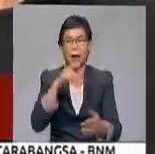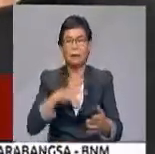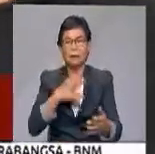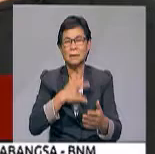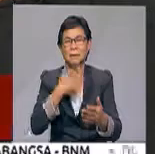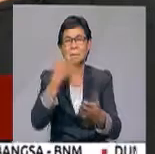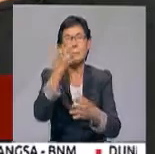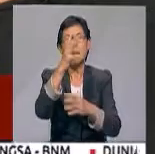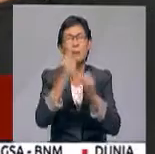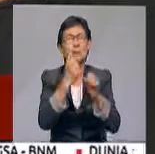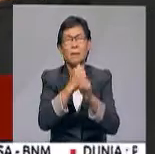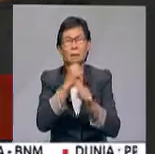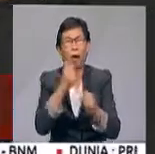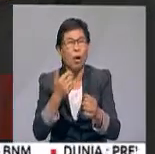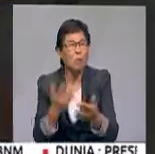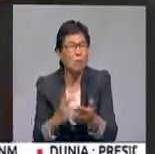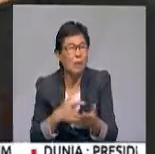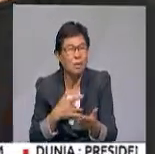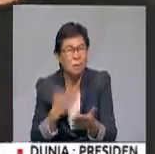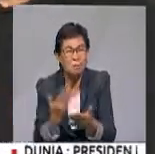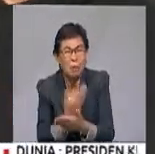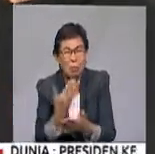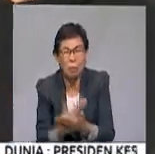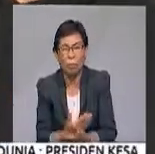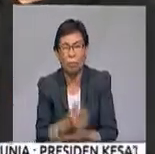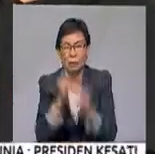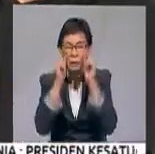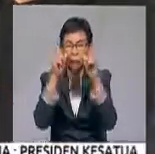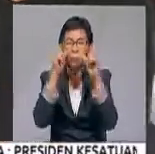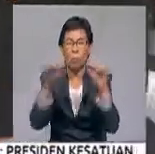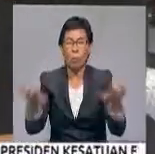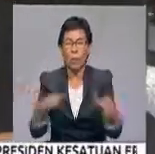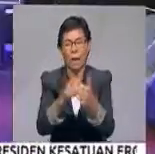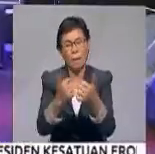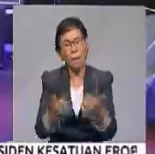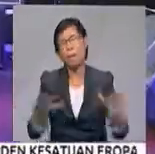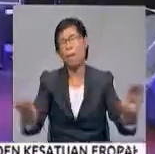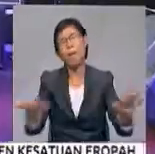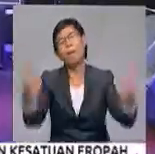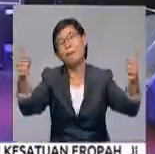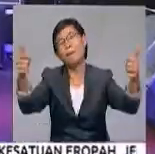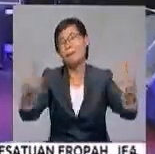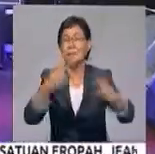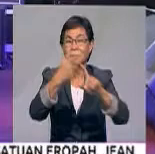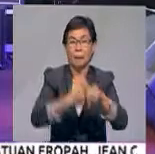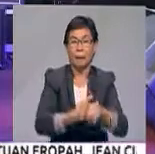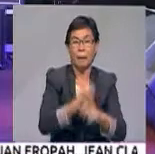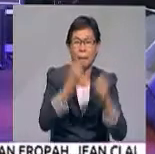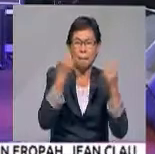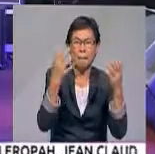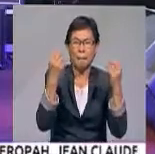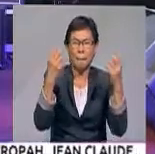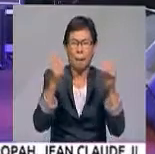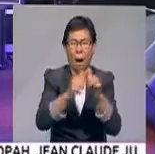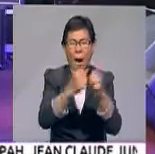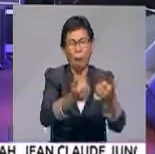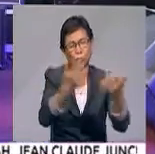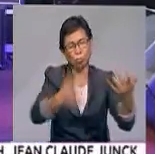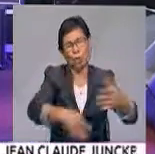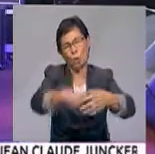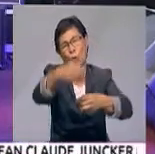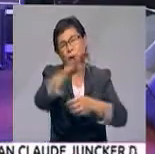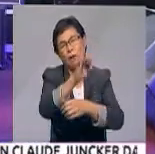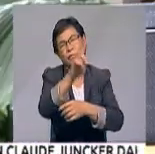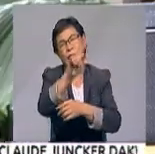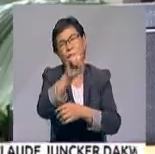kan? Rasa macam baru je. Tapi tiba-tiba nak buat album, buat album lah. Lebih daripada 12 naskah album telah dikeluarkan